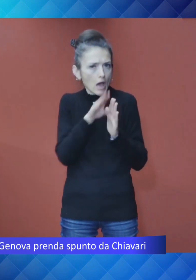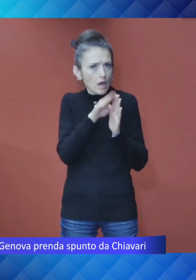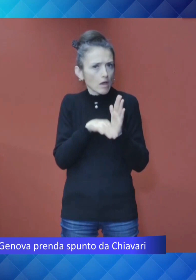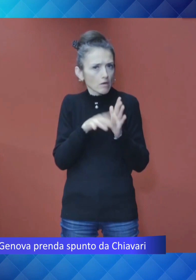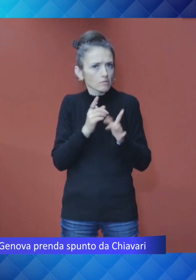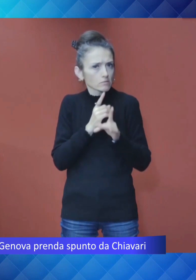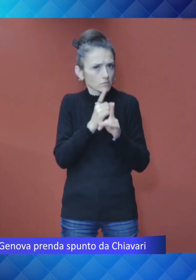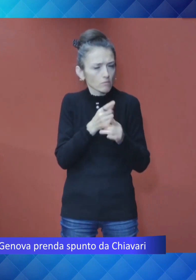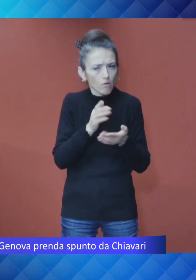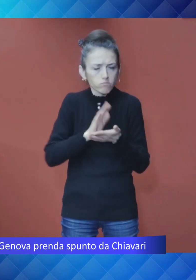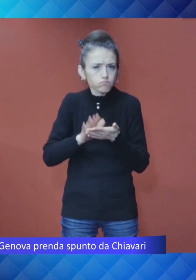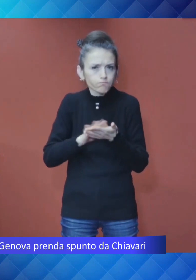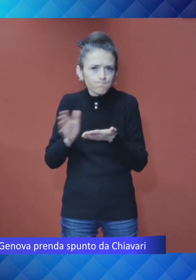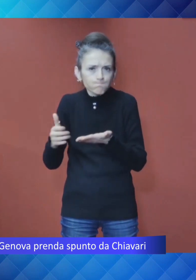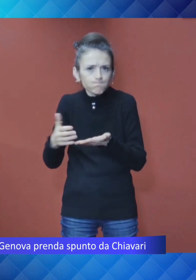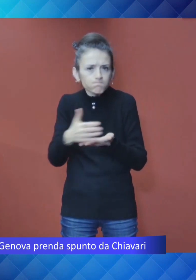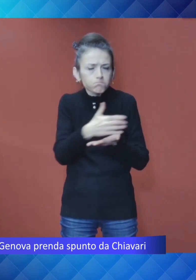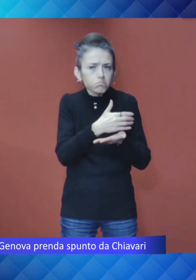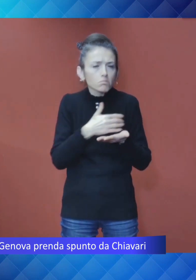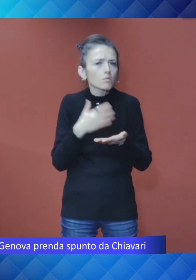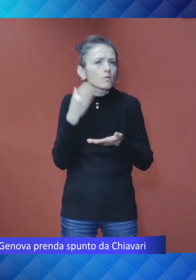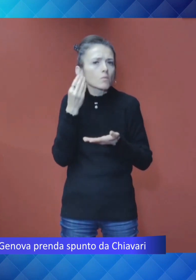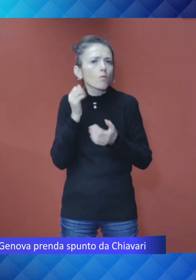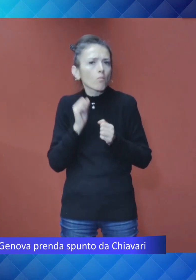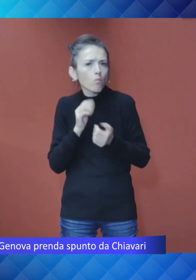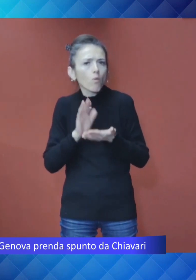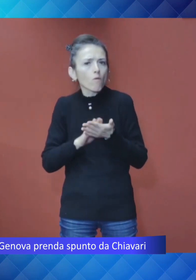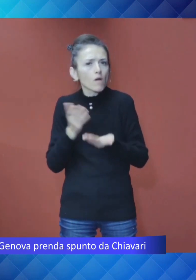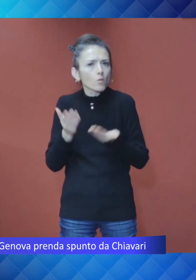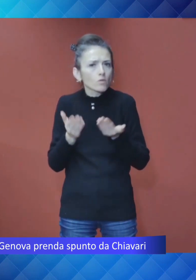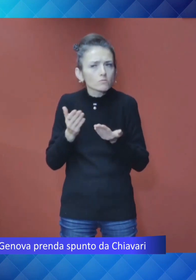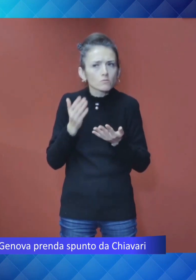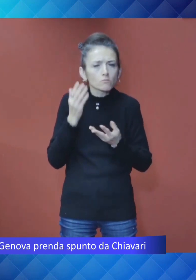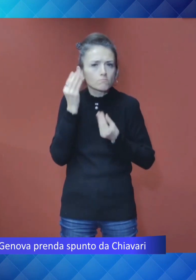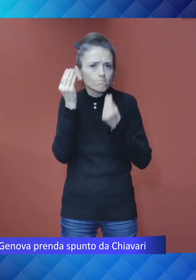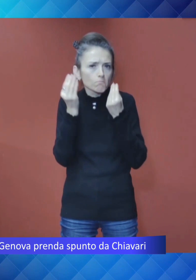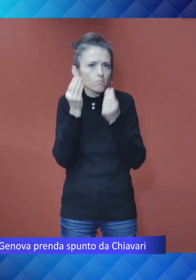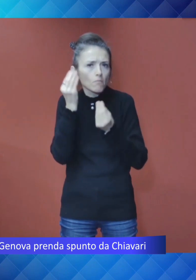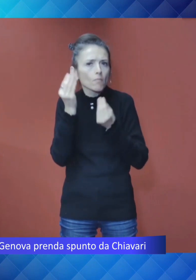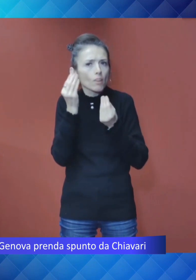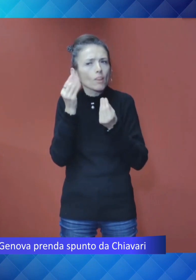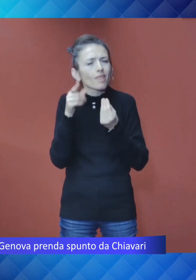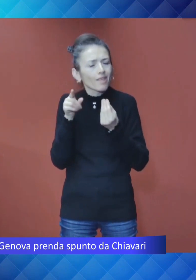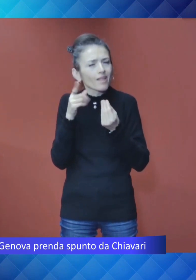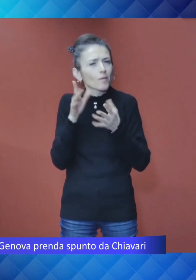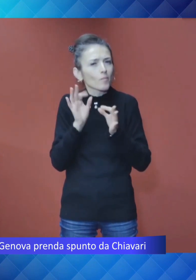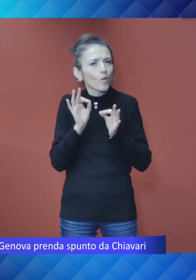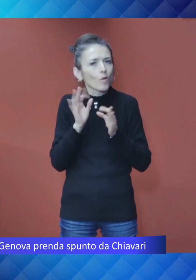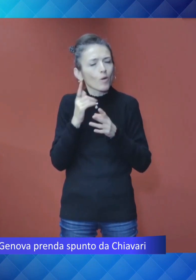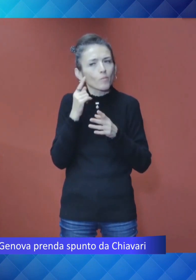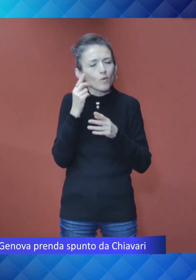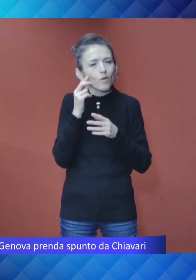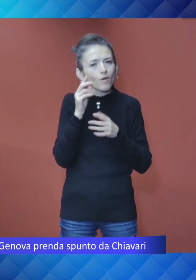pensare di fare una valutazione, un approfondimento, riprendendo appunto anche